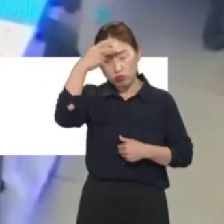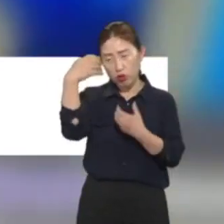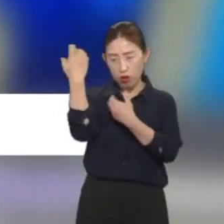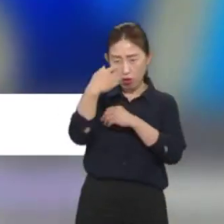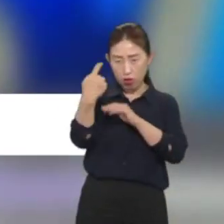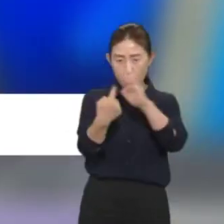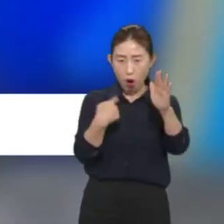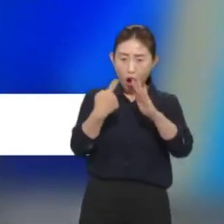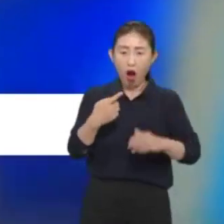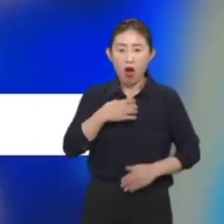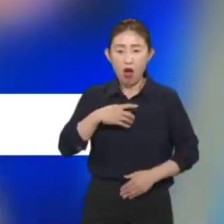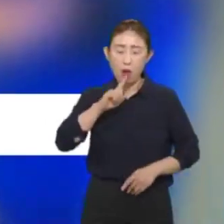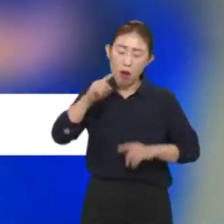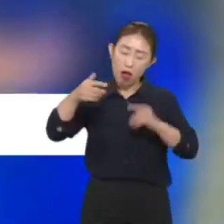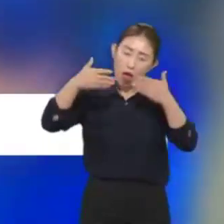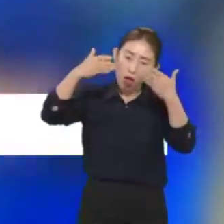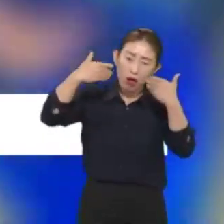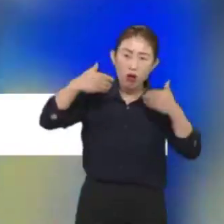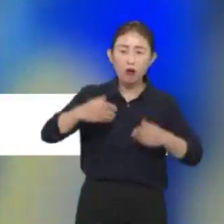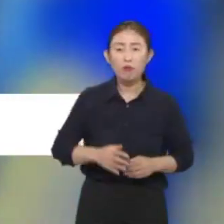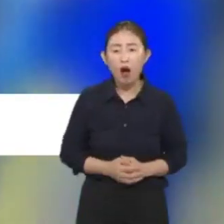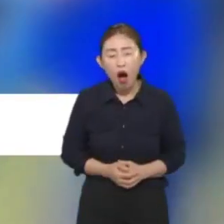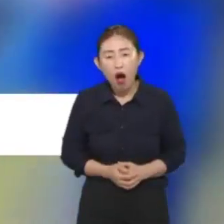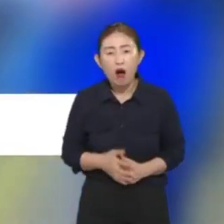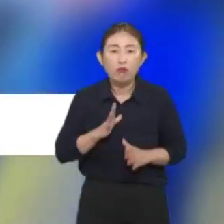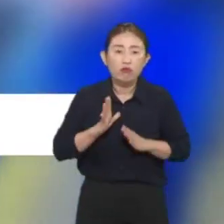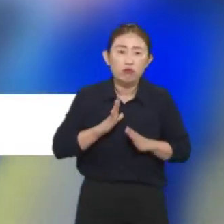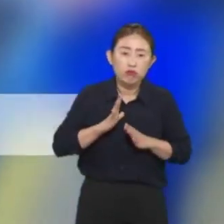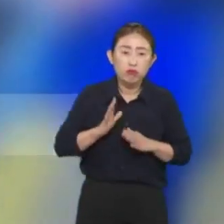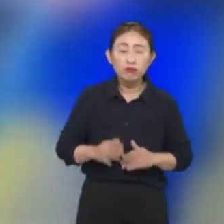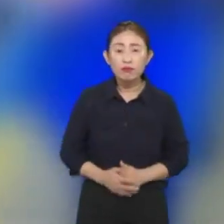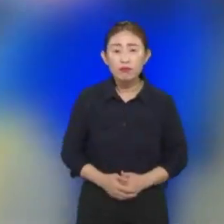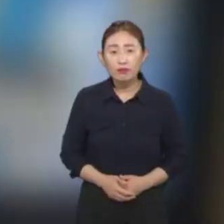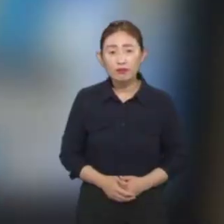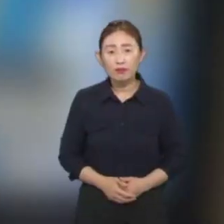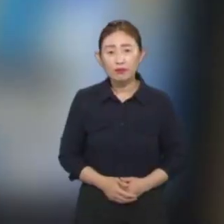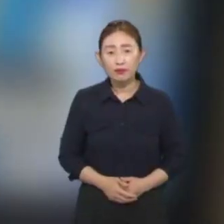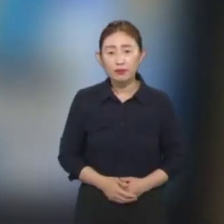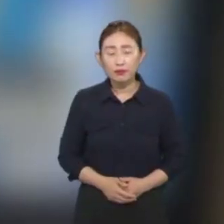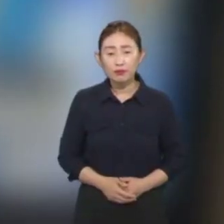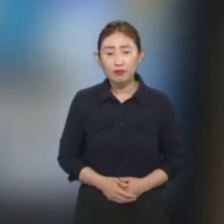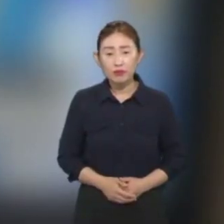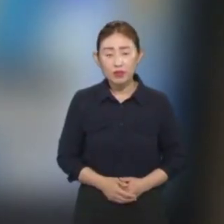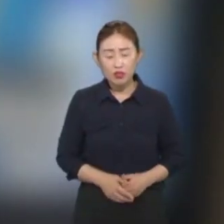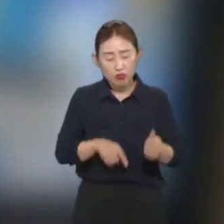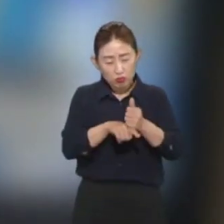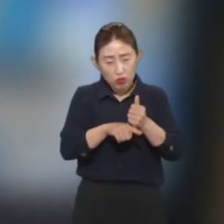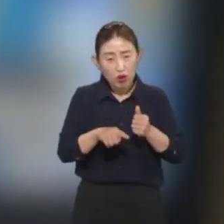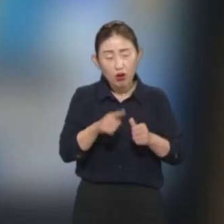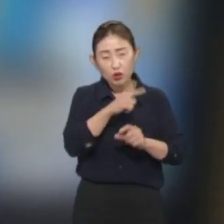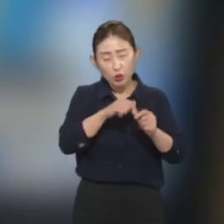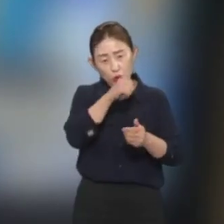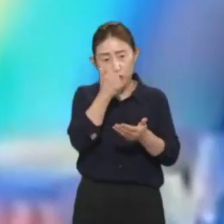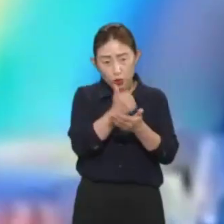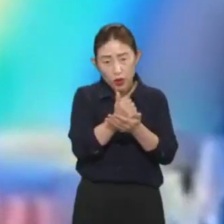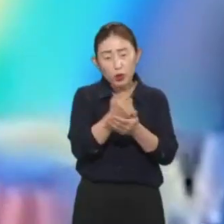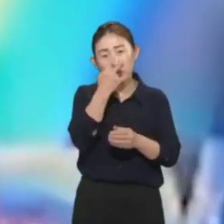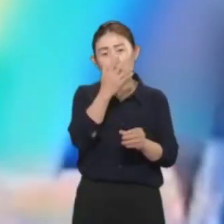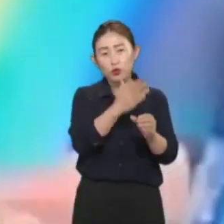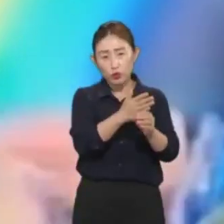많아요. 막말하시는 분들도 많고 그런 분들 보면 좀 무섭죠. A씨의 추가 절도 혐의 등을 조사하고